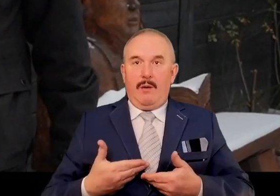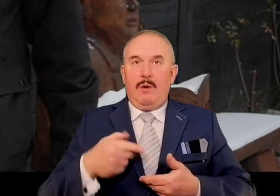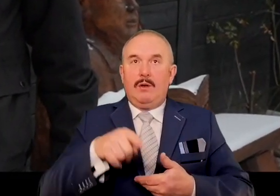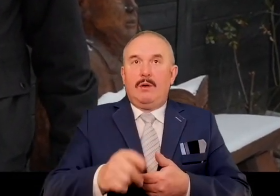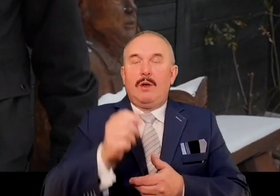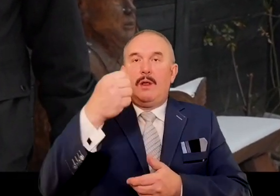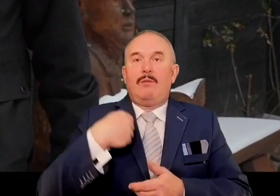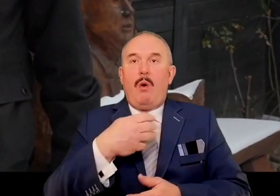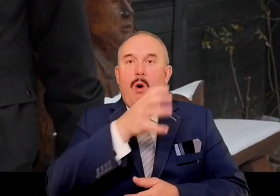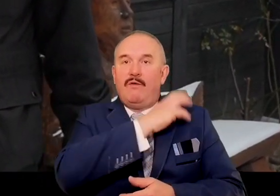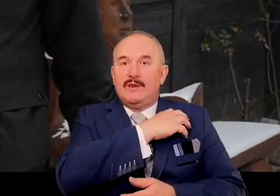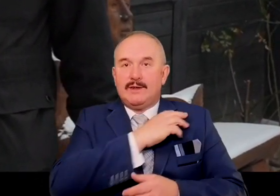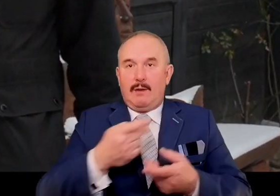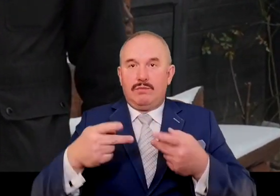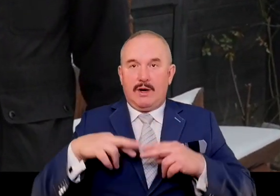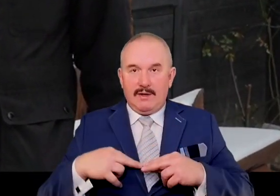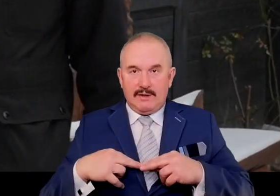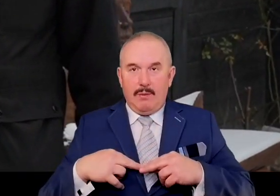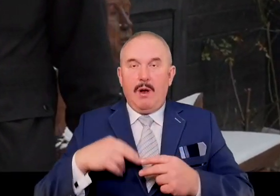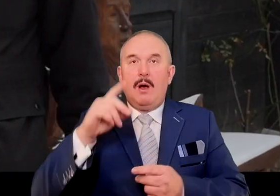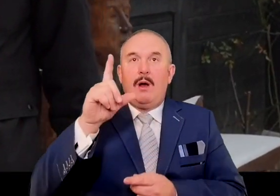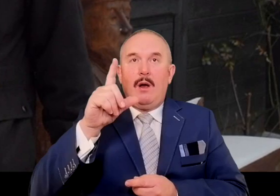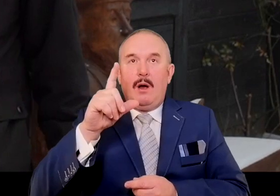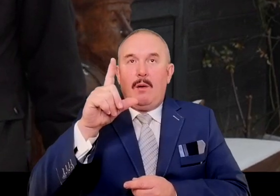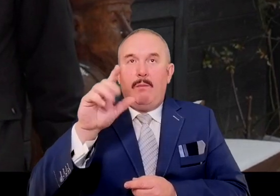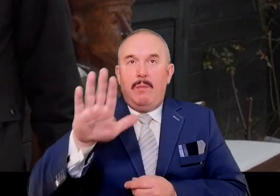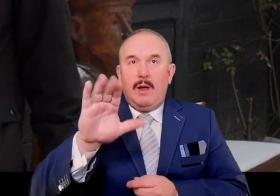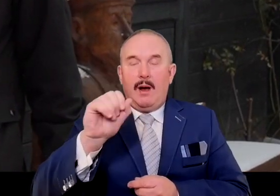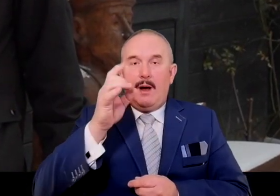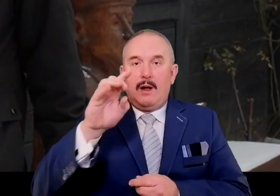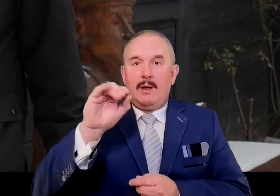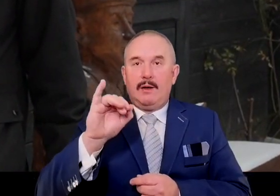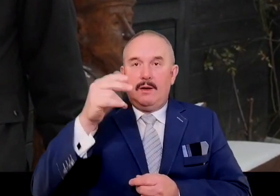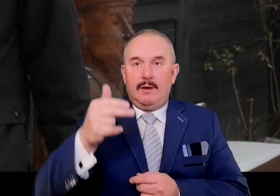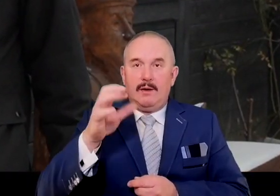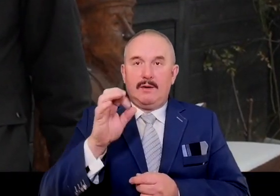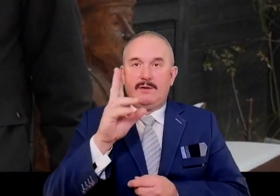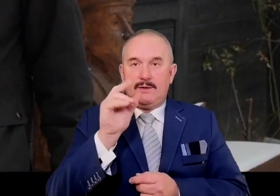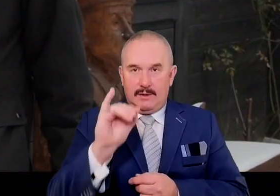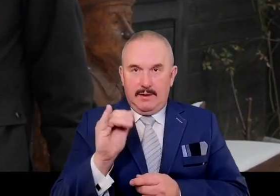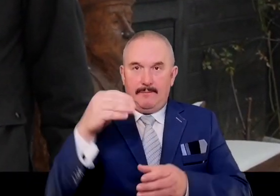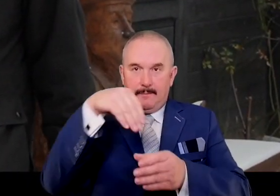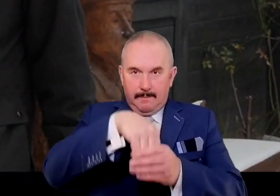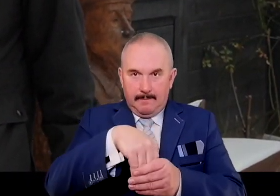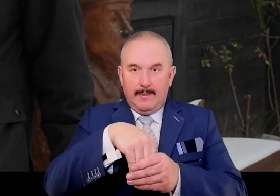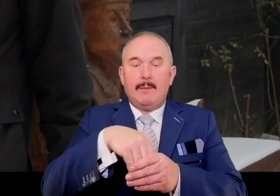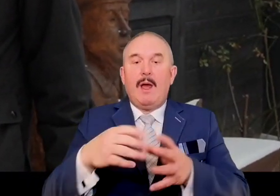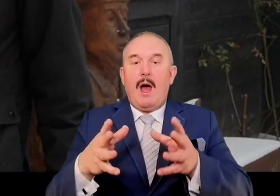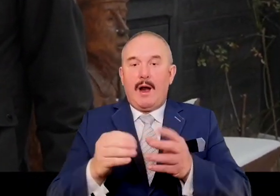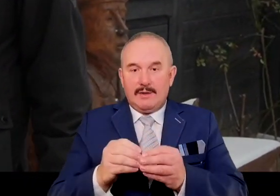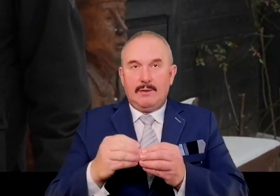mu jeden z oficerów, pułkownik Henryk Bagiński. W skład, że tak powiem,